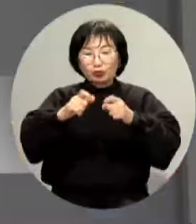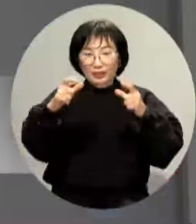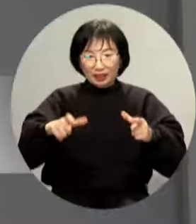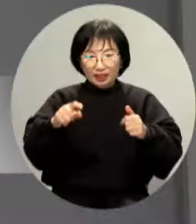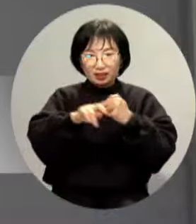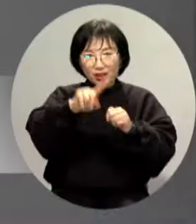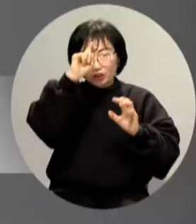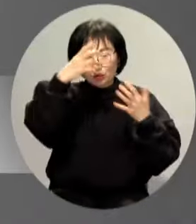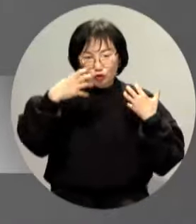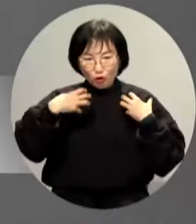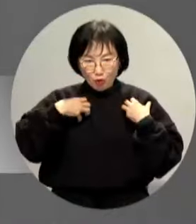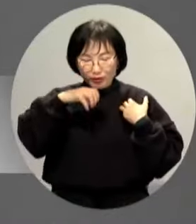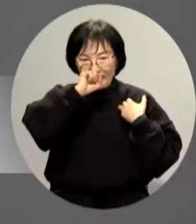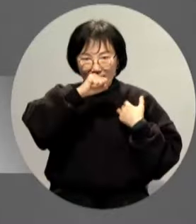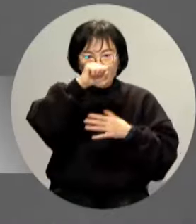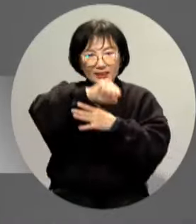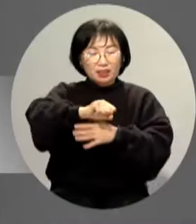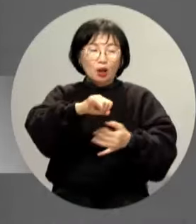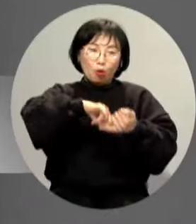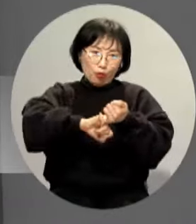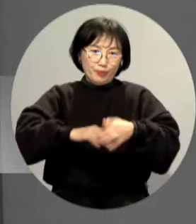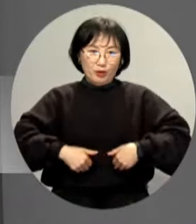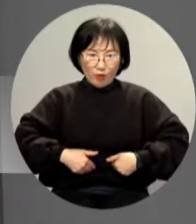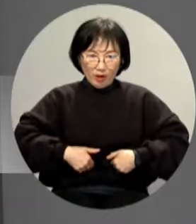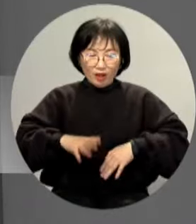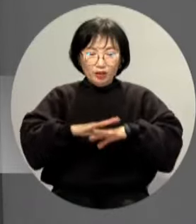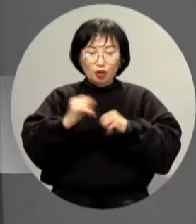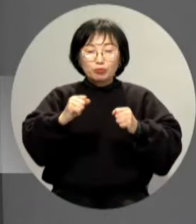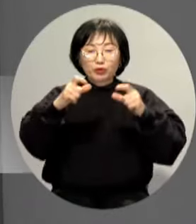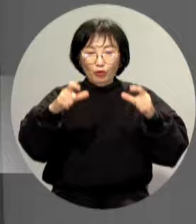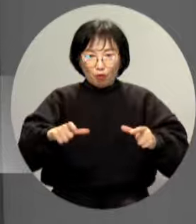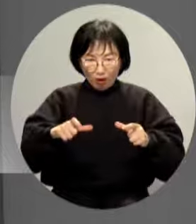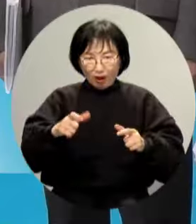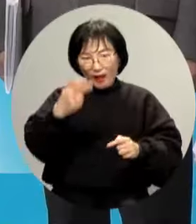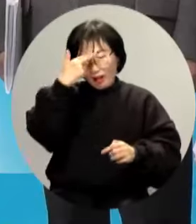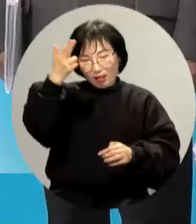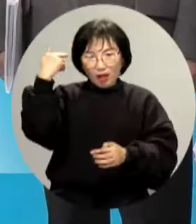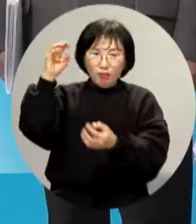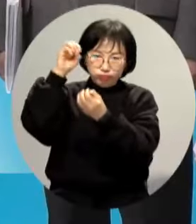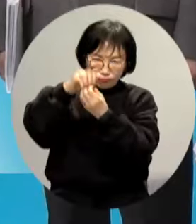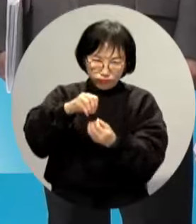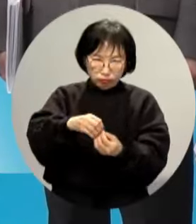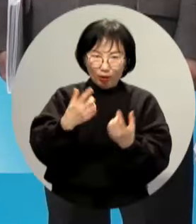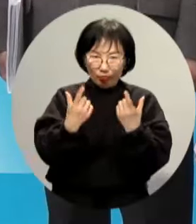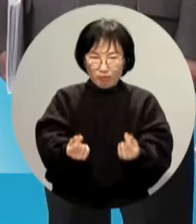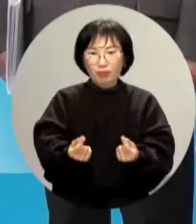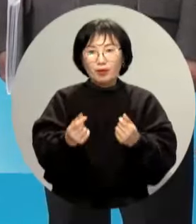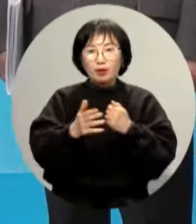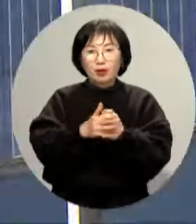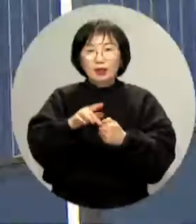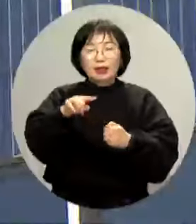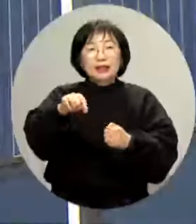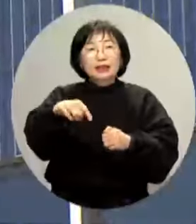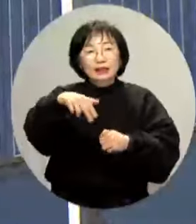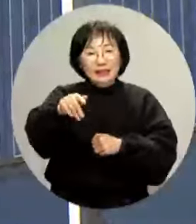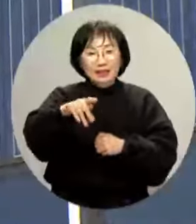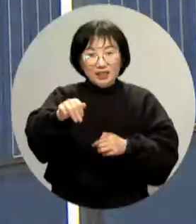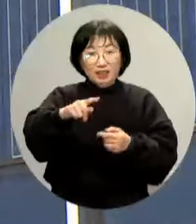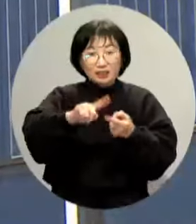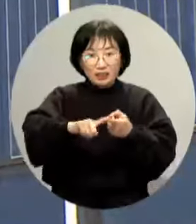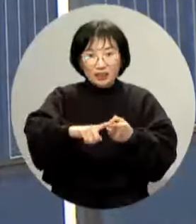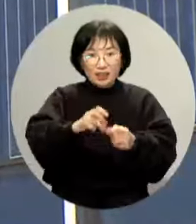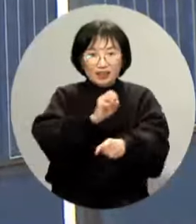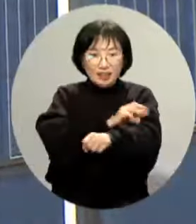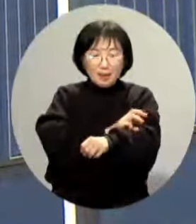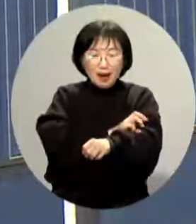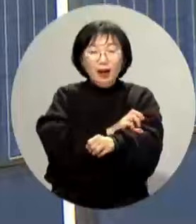정부로부터의 예산 승인이 필수. 기존 전라북도와 큰 차이가 없습니다. 자치도는 일단 새만금 개발청과